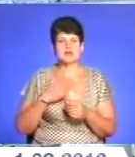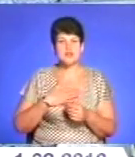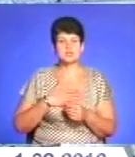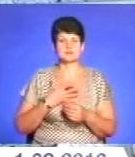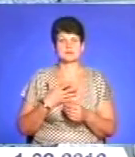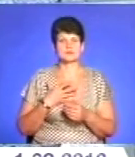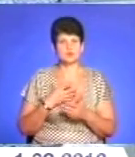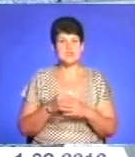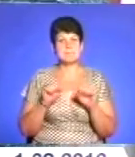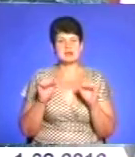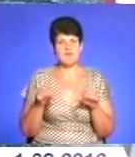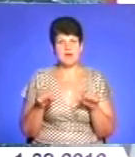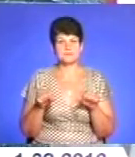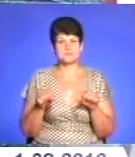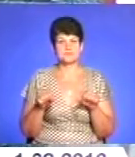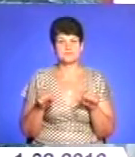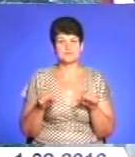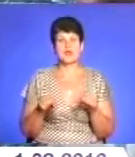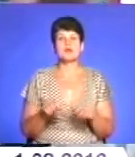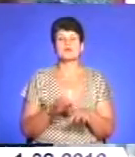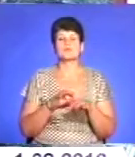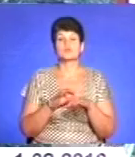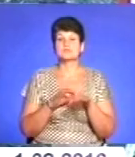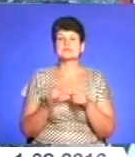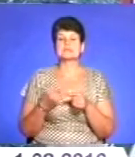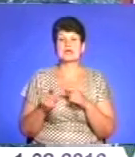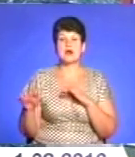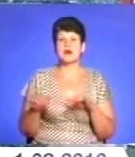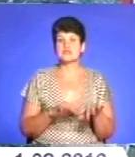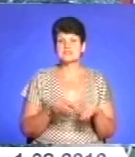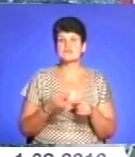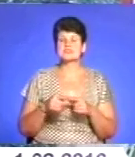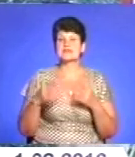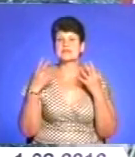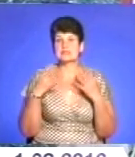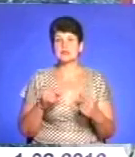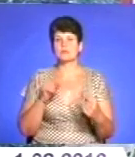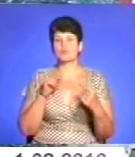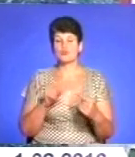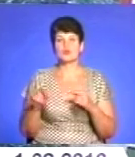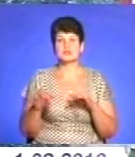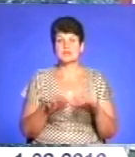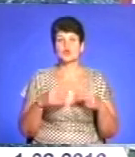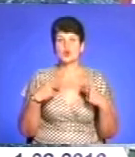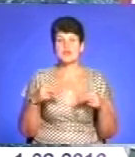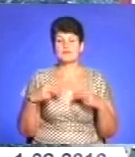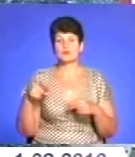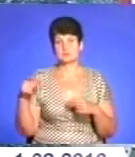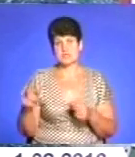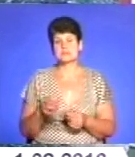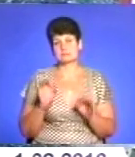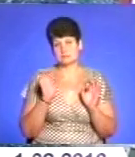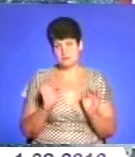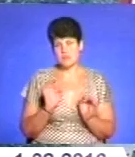права. Проходить така акція в сьогоднішній день, протидії торгівлі людьми. Це дуже правильна ініціатива, я